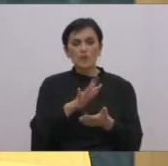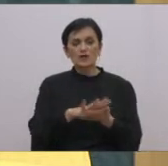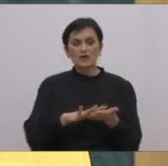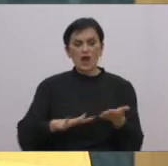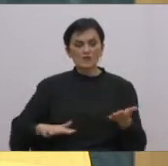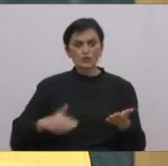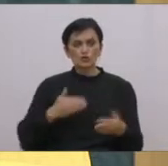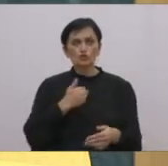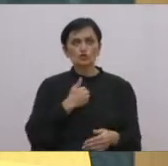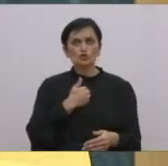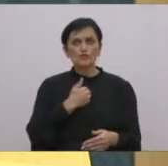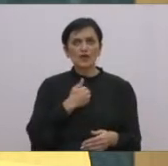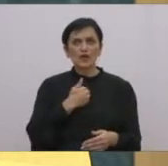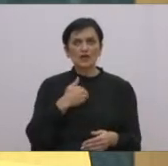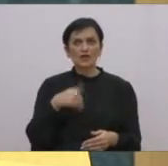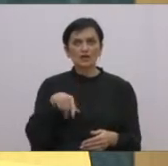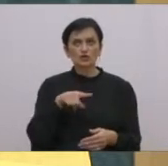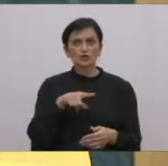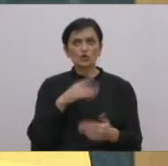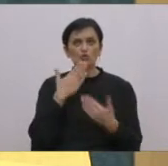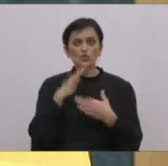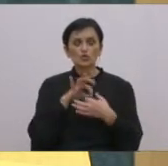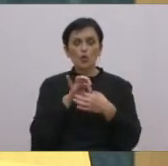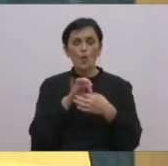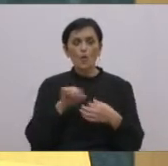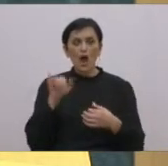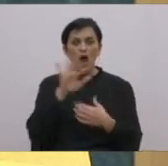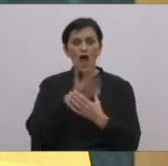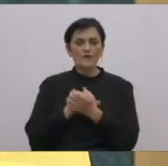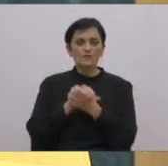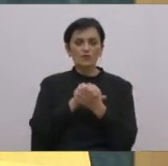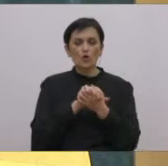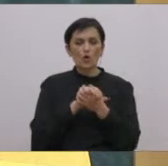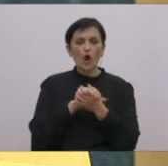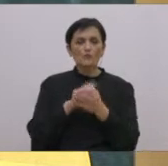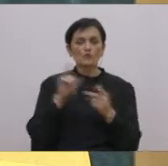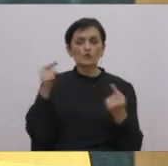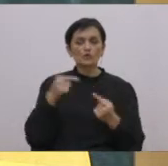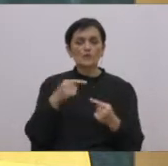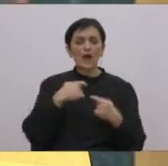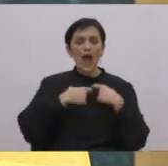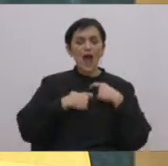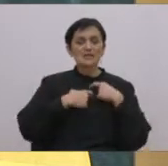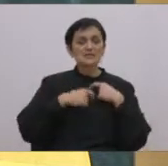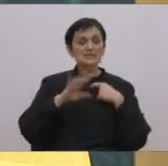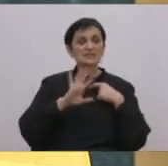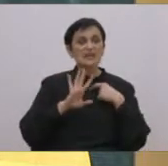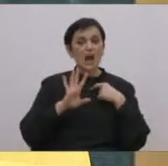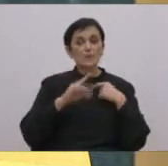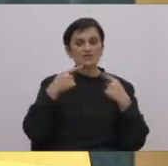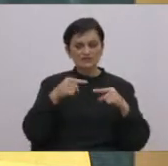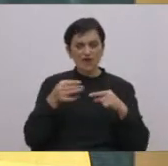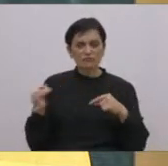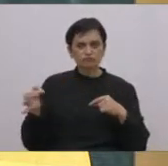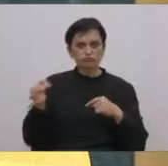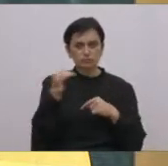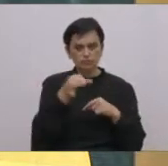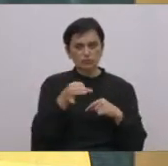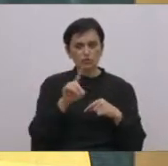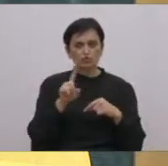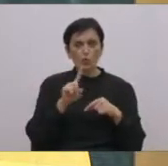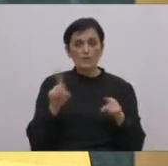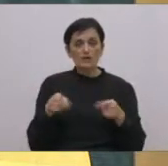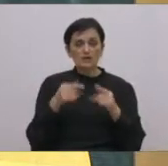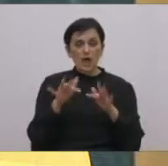ჩვენ ასე ვთქვათ, კომუნიკაცია ევროკავშირთან შესაბამისად, არა საპილოტი, არამედ უკვე სხვა რეგიონებშიც, რომ აღნიშნული